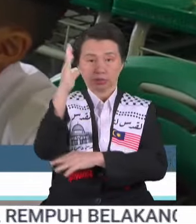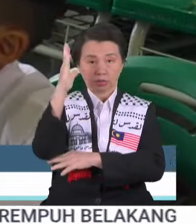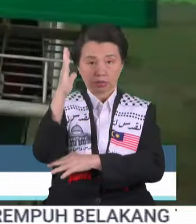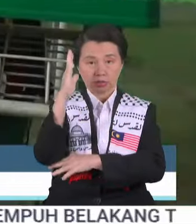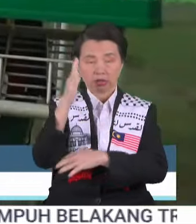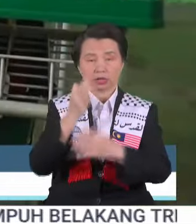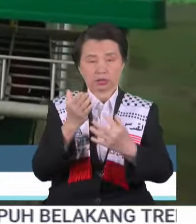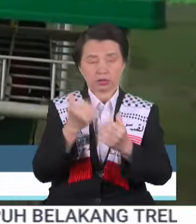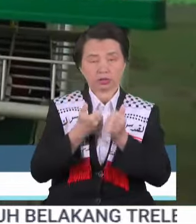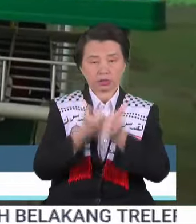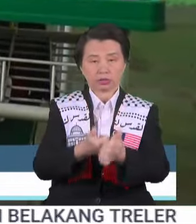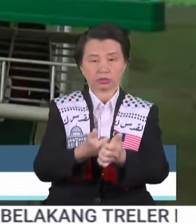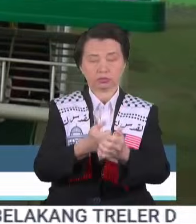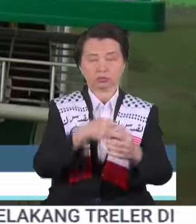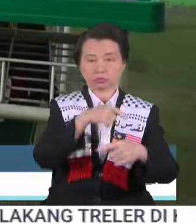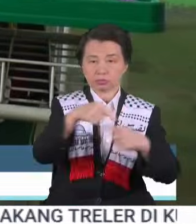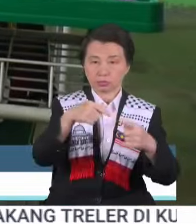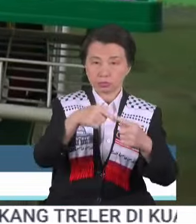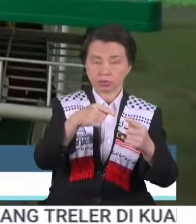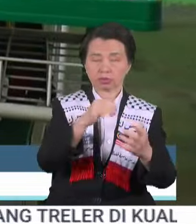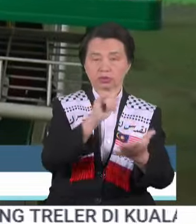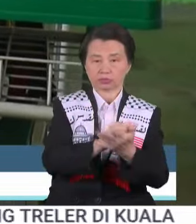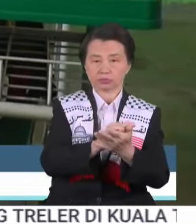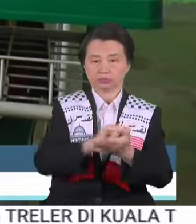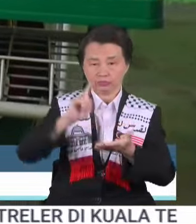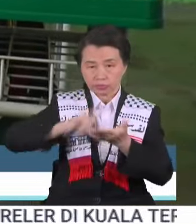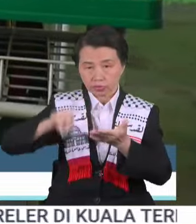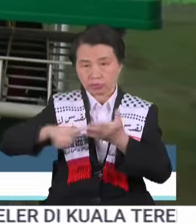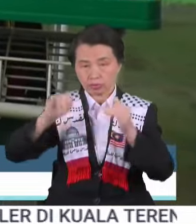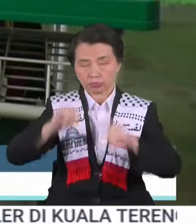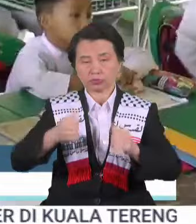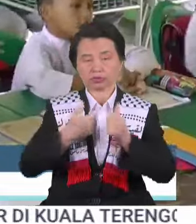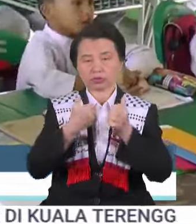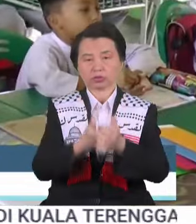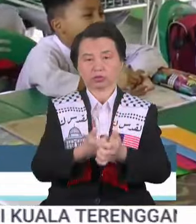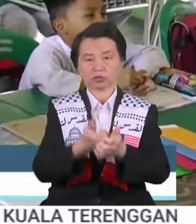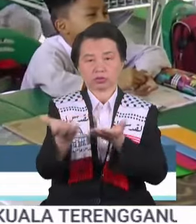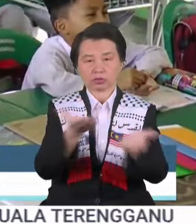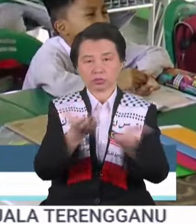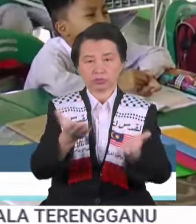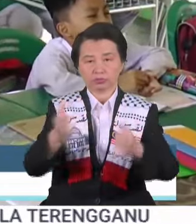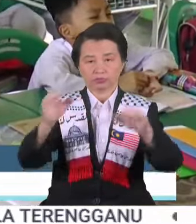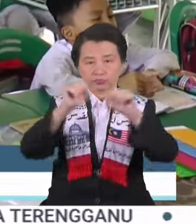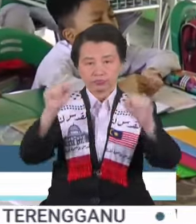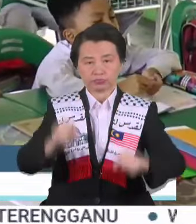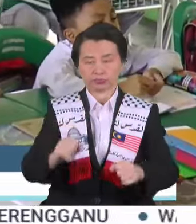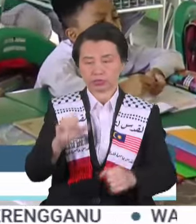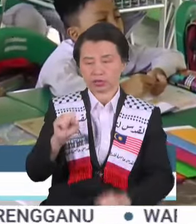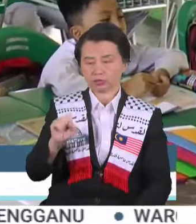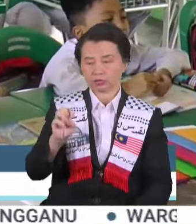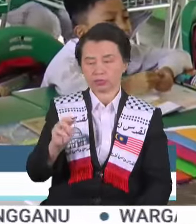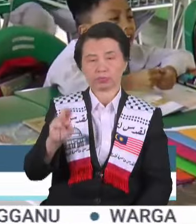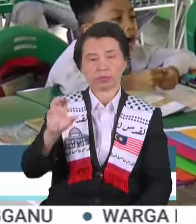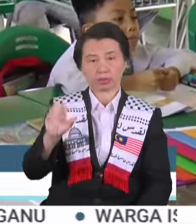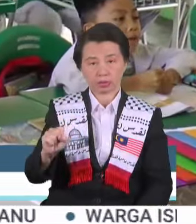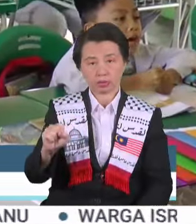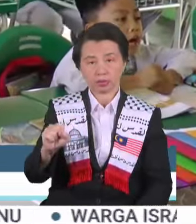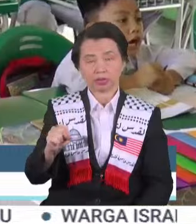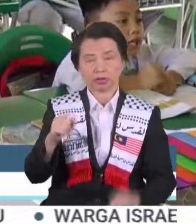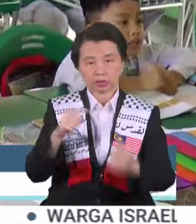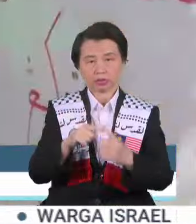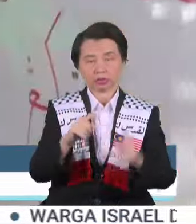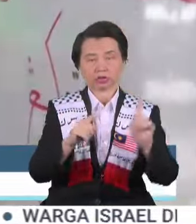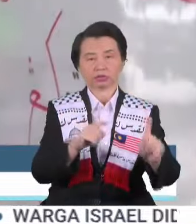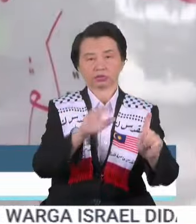beberapa platform pada tarikh berkenaan. Semakan juga boleh dibuat menggunakan perkhidmatan sistem pesanan ringkas SMS ke